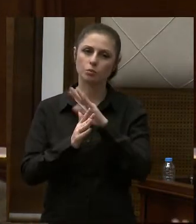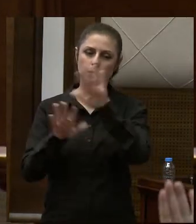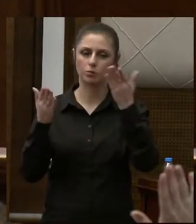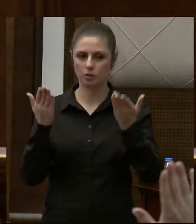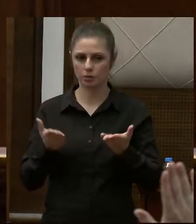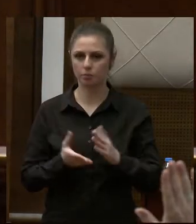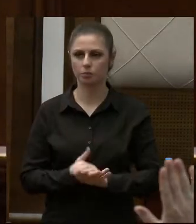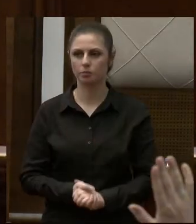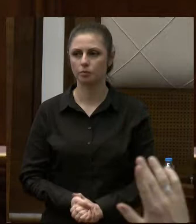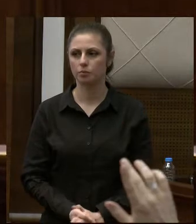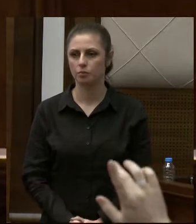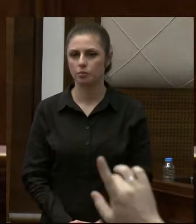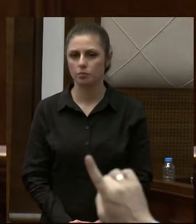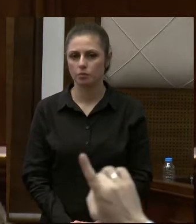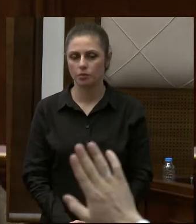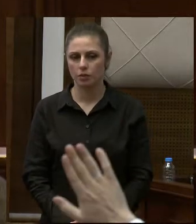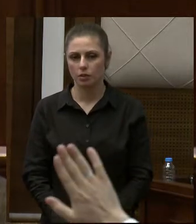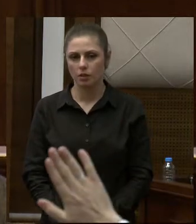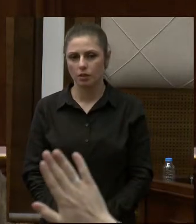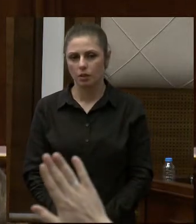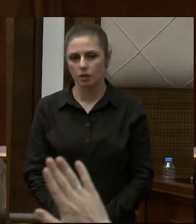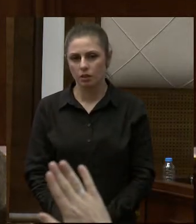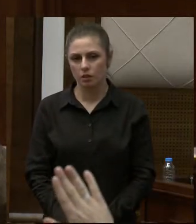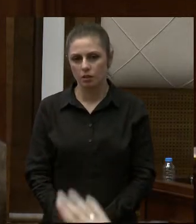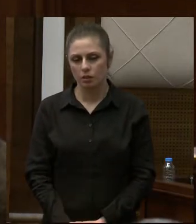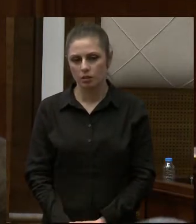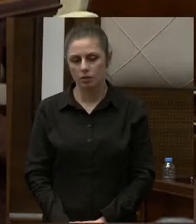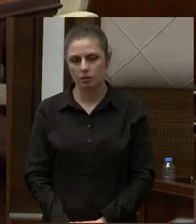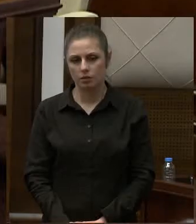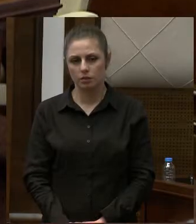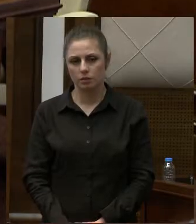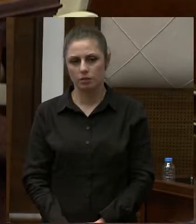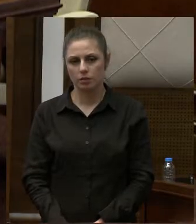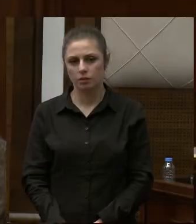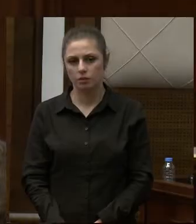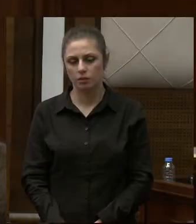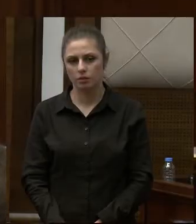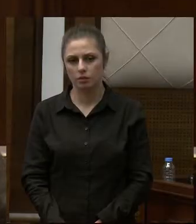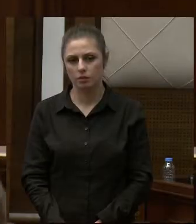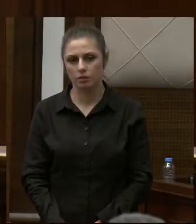edenler, etmeyenler oy birliğiyle kabul edilmiştir. Tabii buyurun.